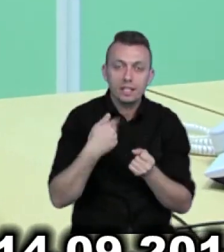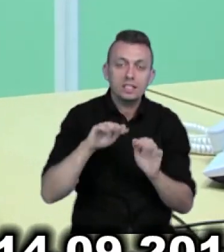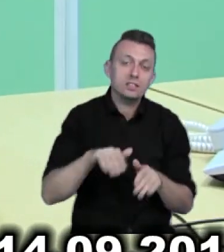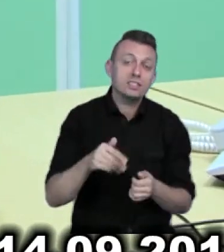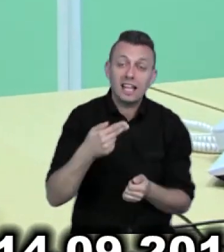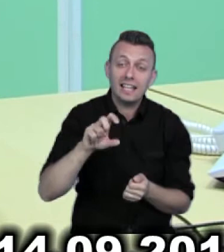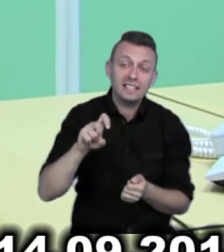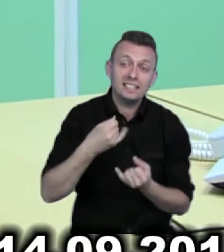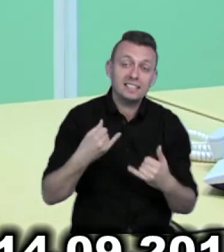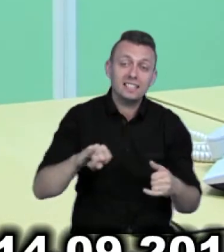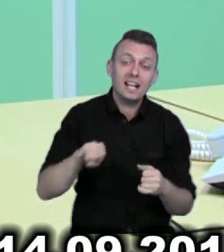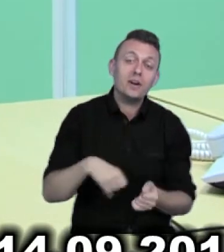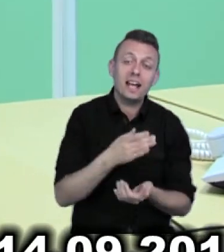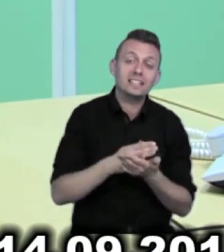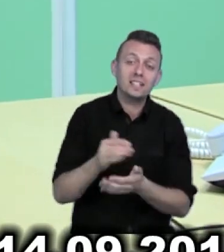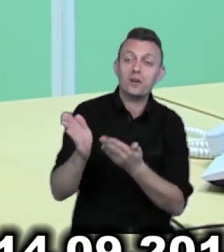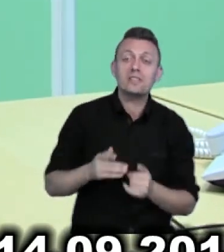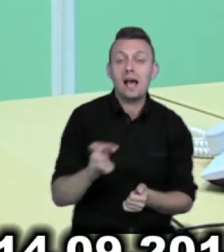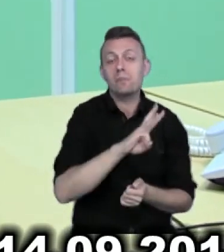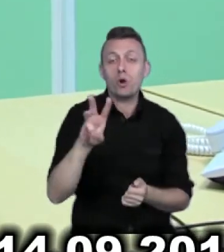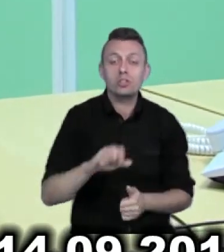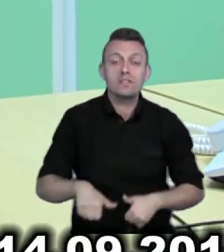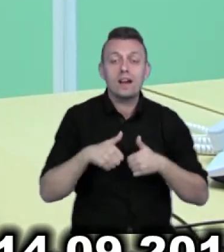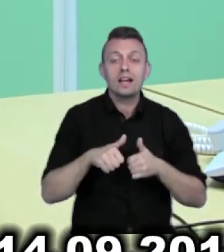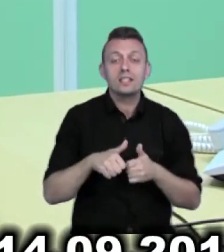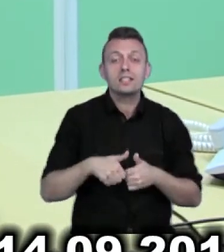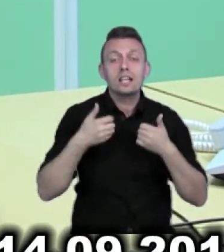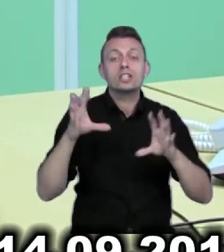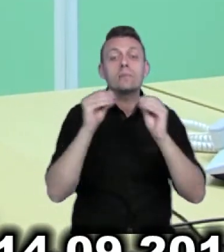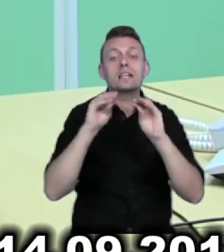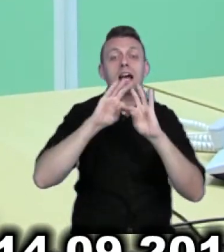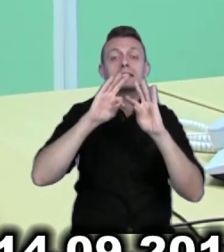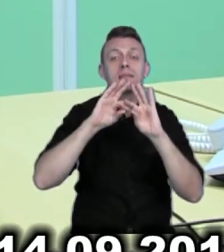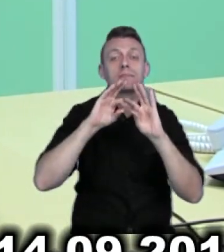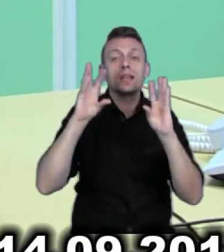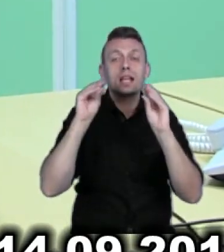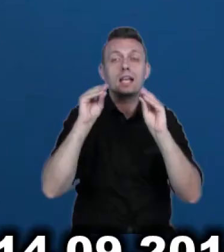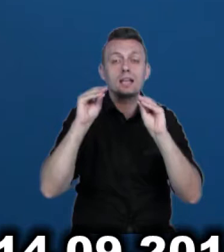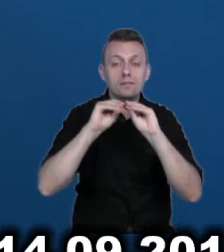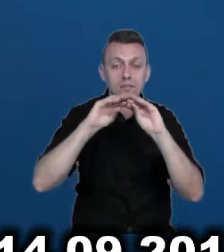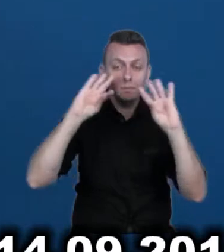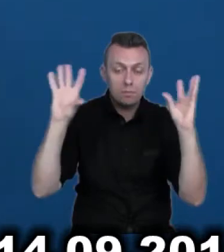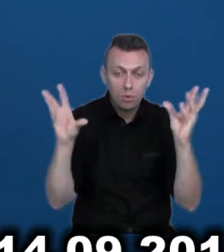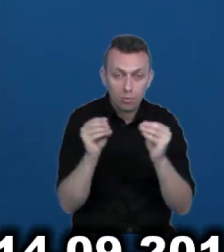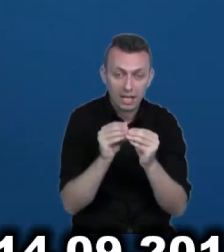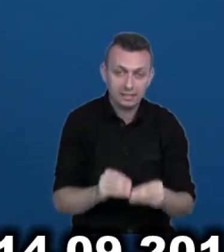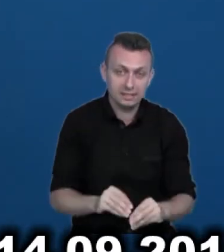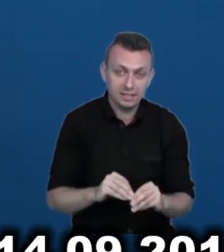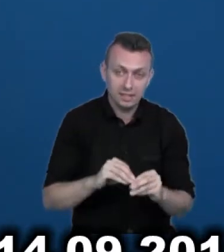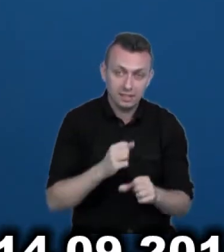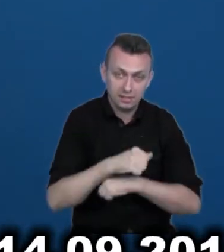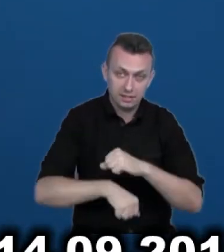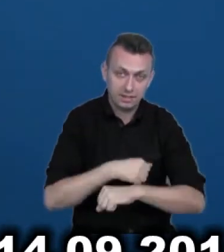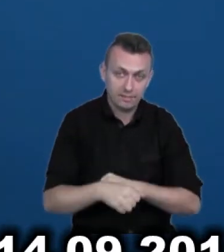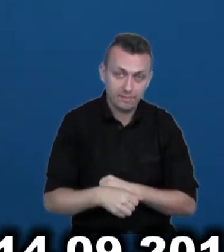zaprosić Państwa do współpracy, prosić o to, żeby szkoły się zgłaszały. W miniony poniedziałek odbyło